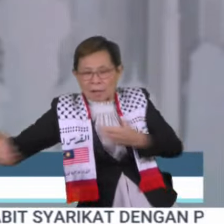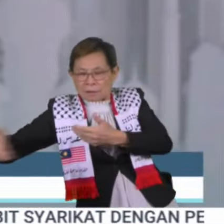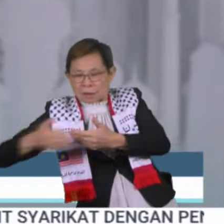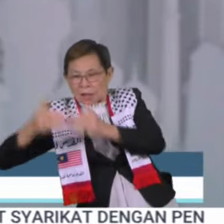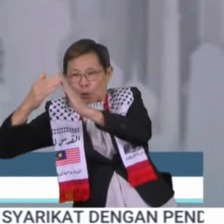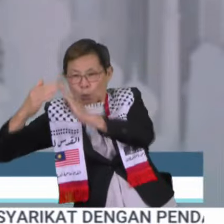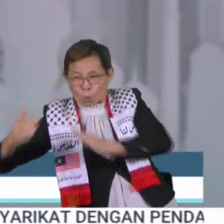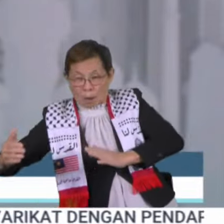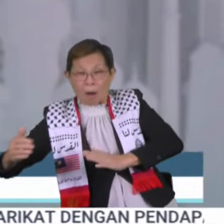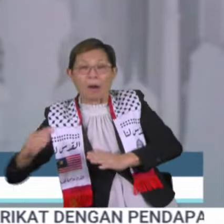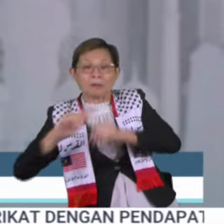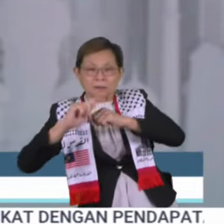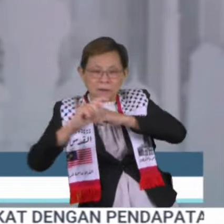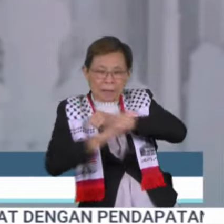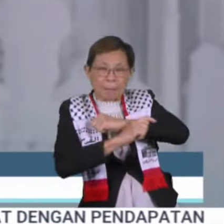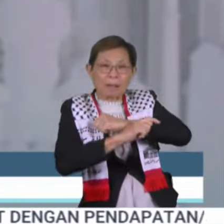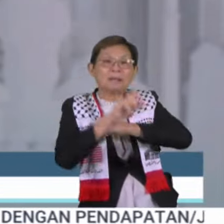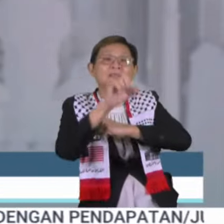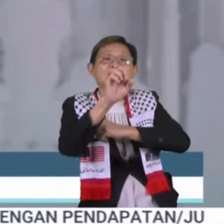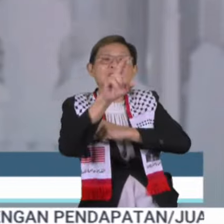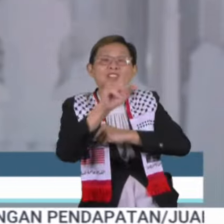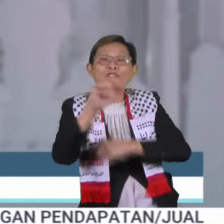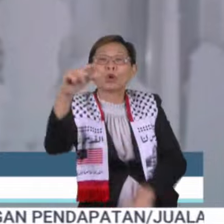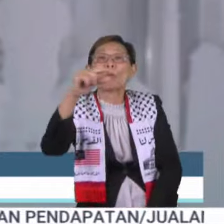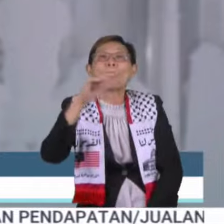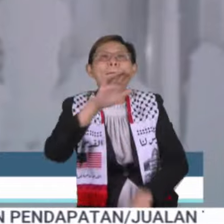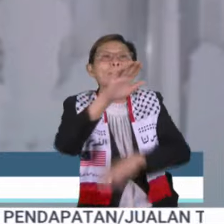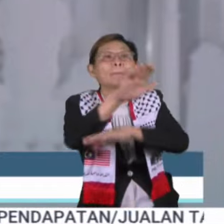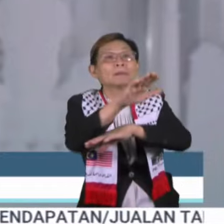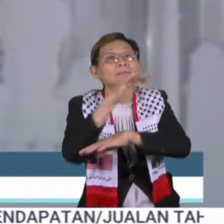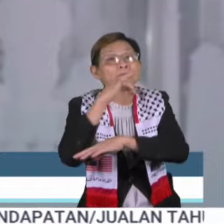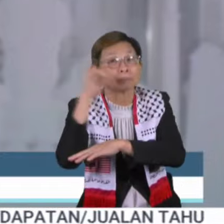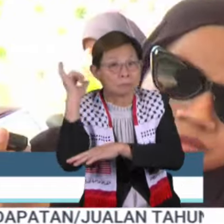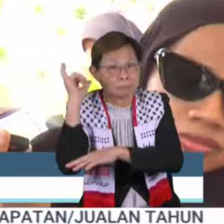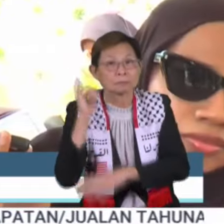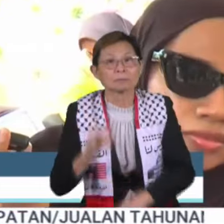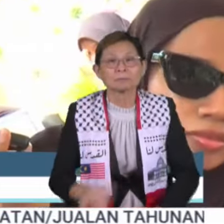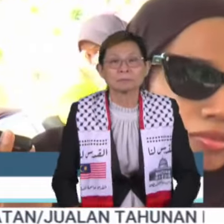berhampiran kediamannya di Taman Seri Gombak petang semalam.